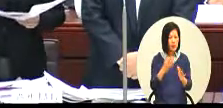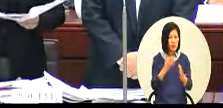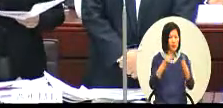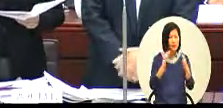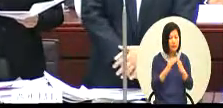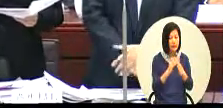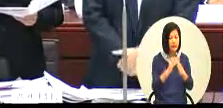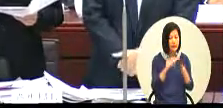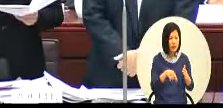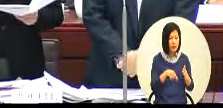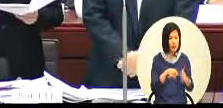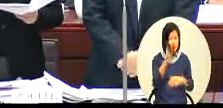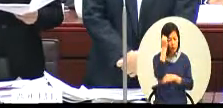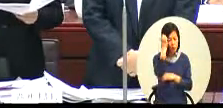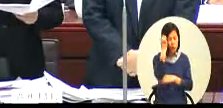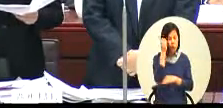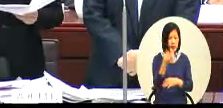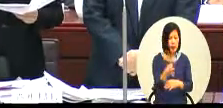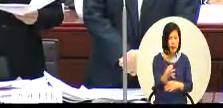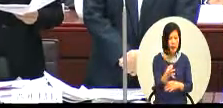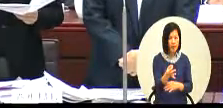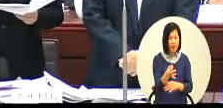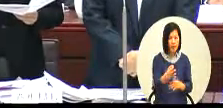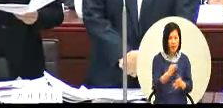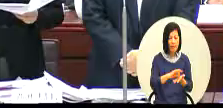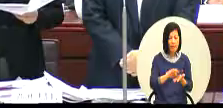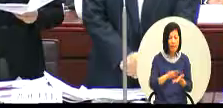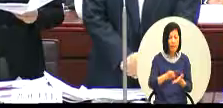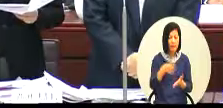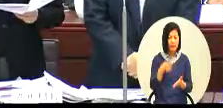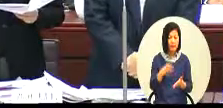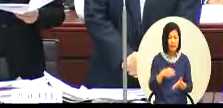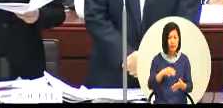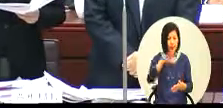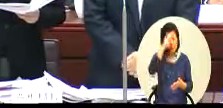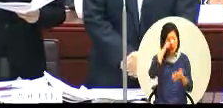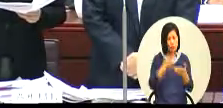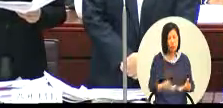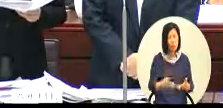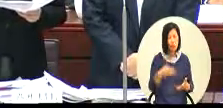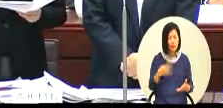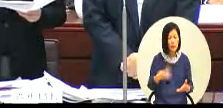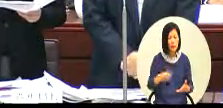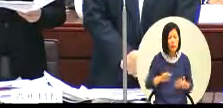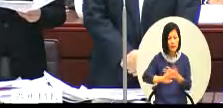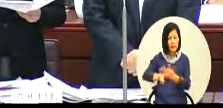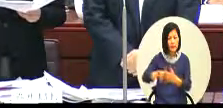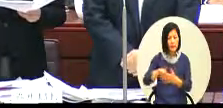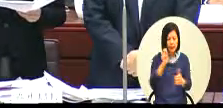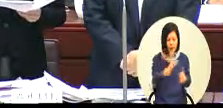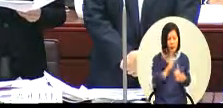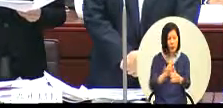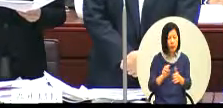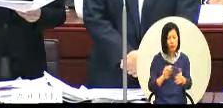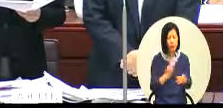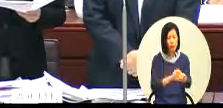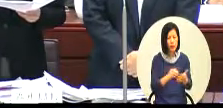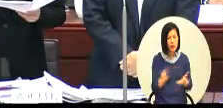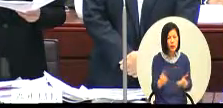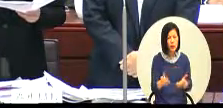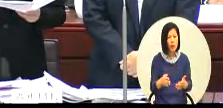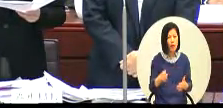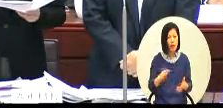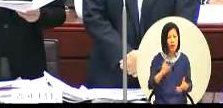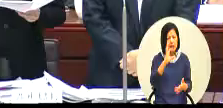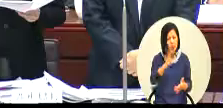个住宿费用之外，因为他刚刚议员有提到重症的部分，因为他也需要其他的照顾，那其他照顾的费用包括是尿